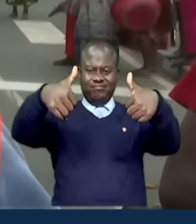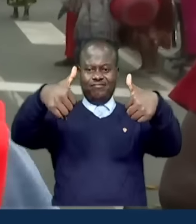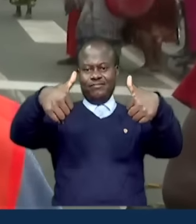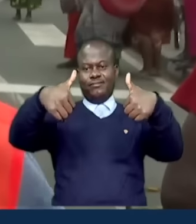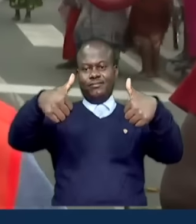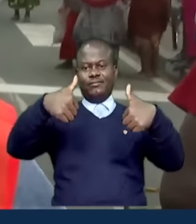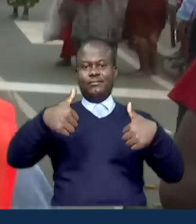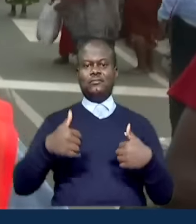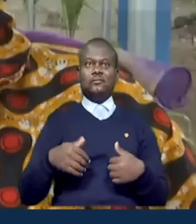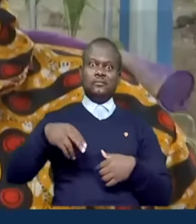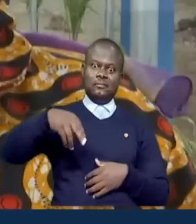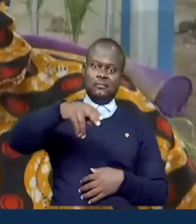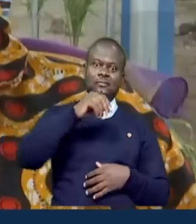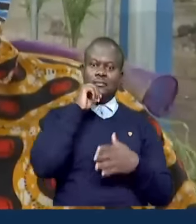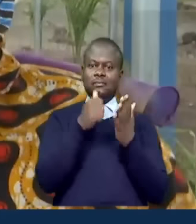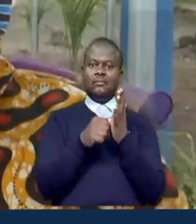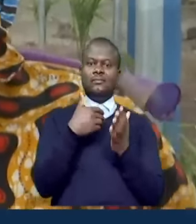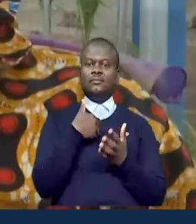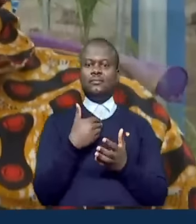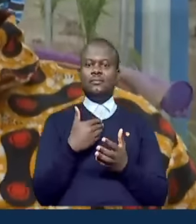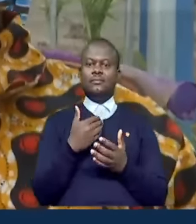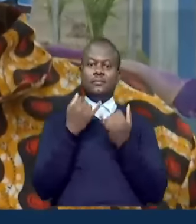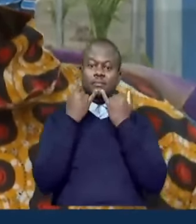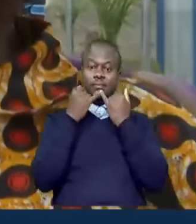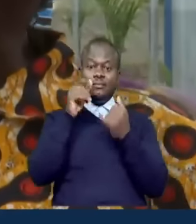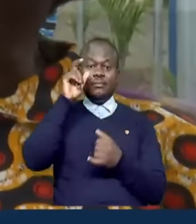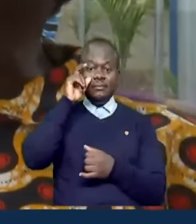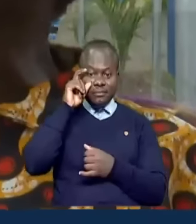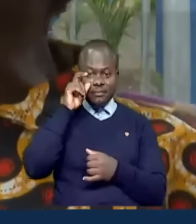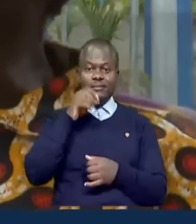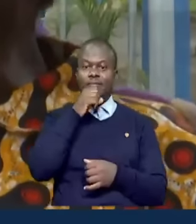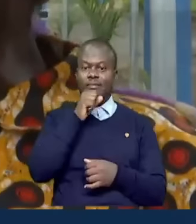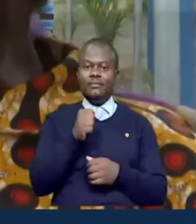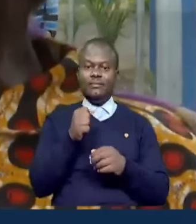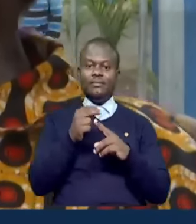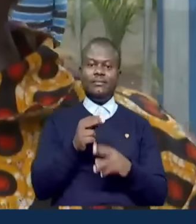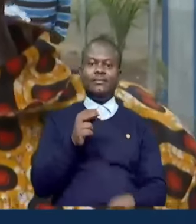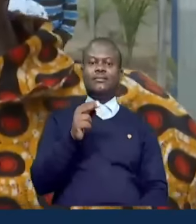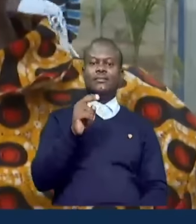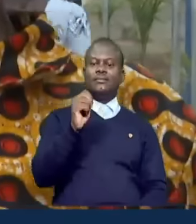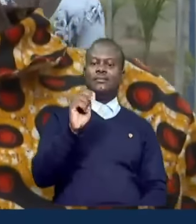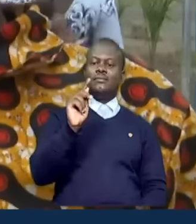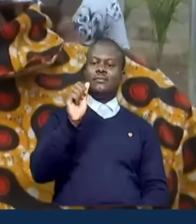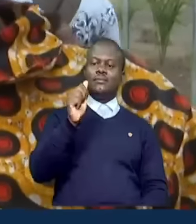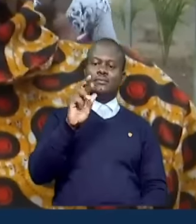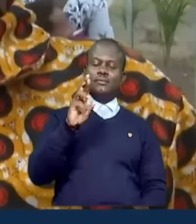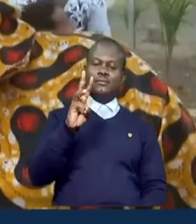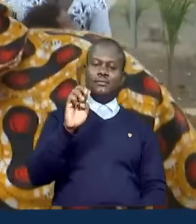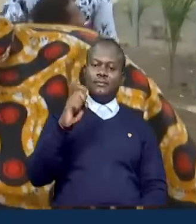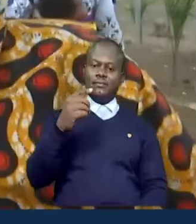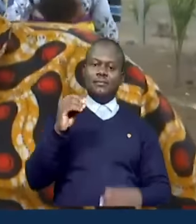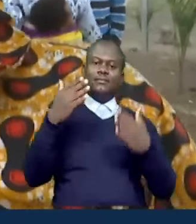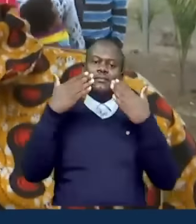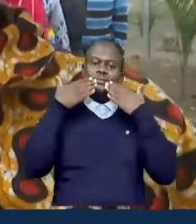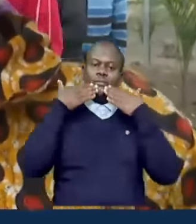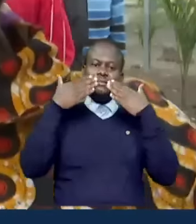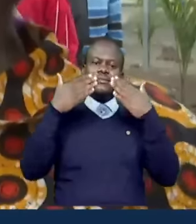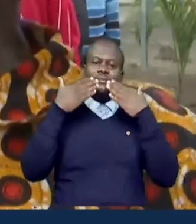turi kugenda nta kibazo dufite muzambwire Kagame uri kumvuze waragakecuka kitwe na mukarwego utaragushima